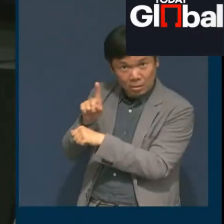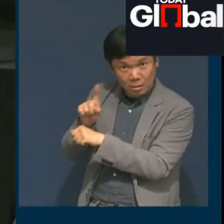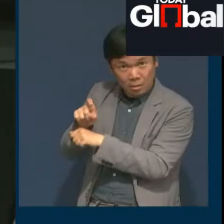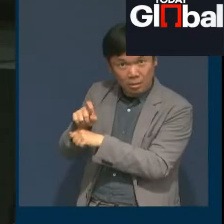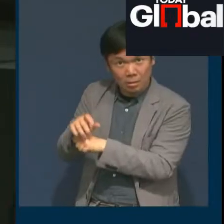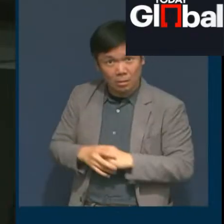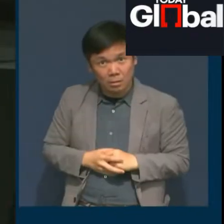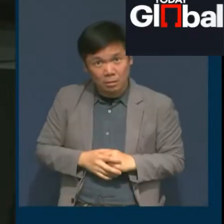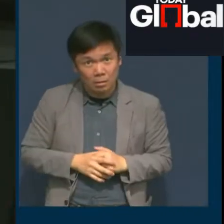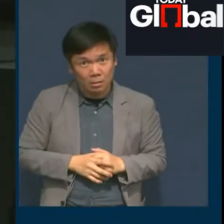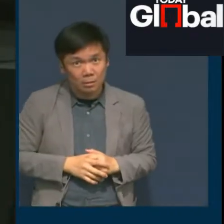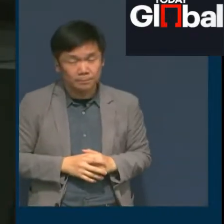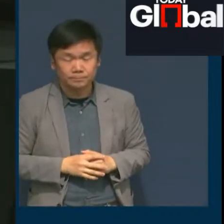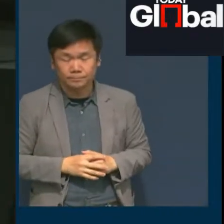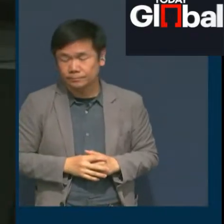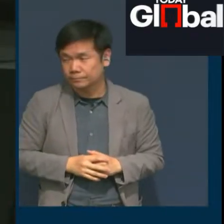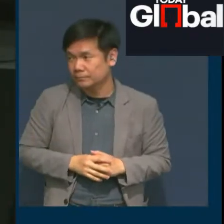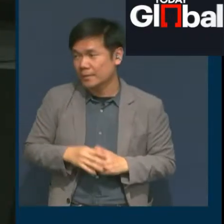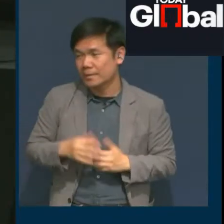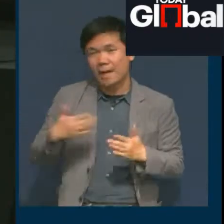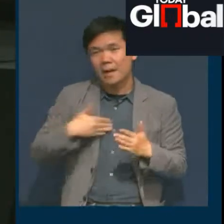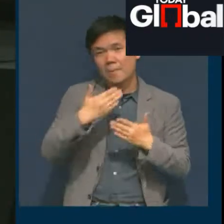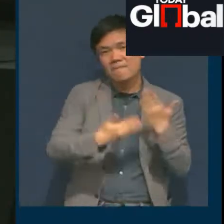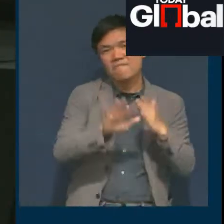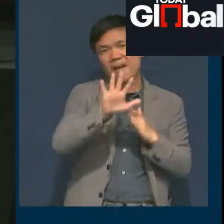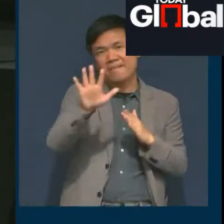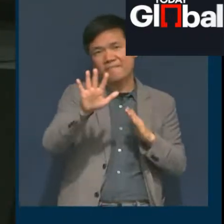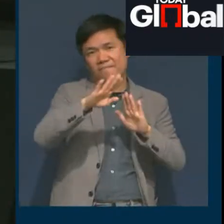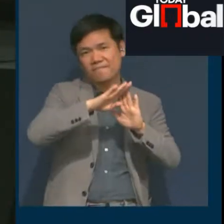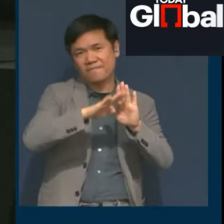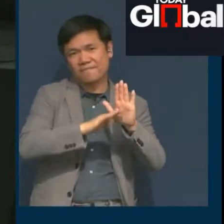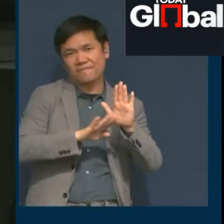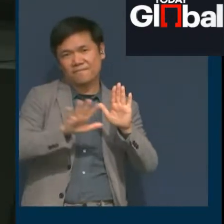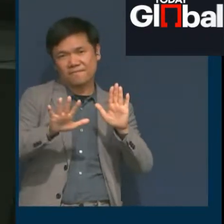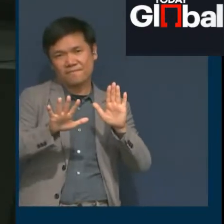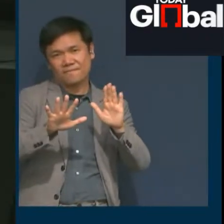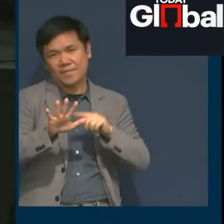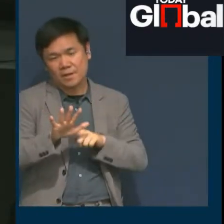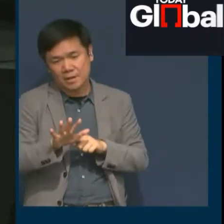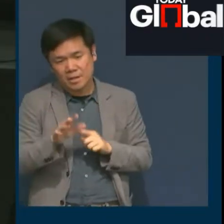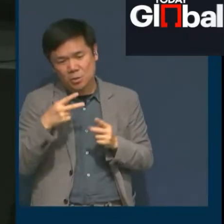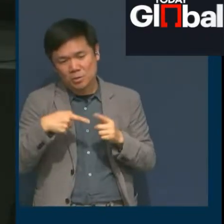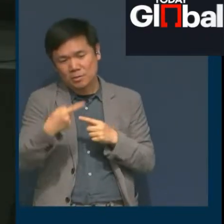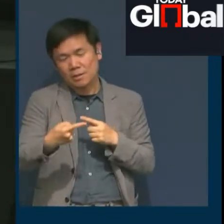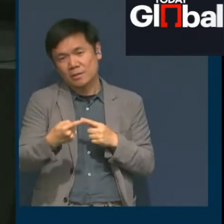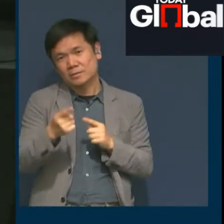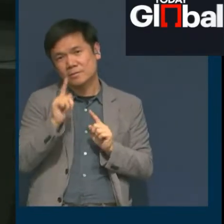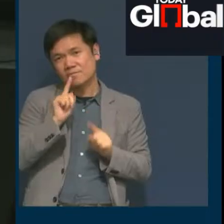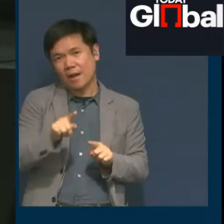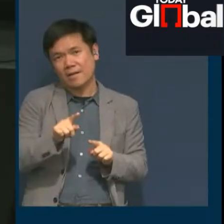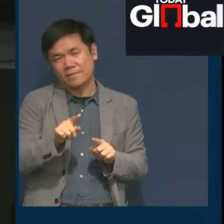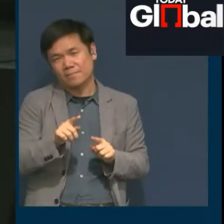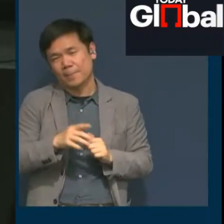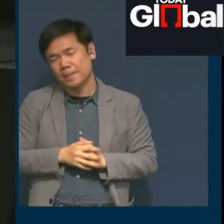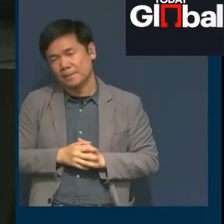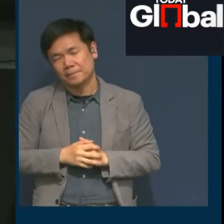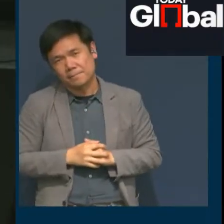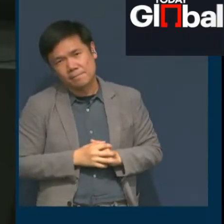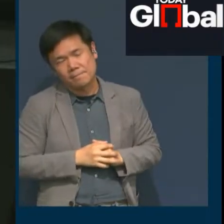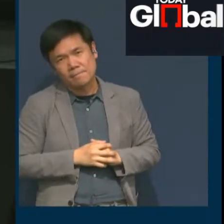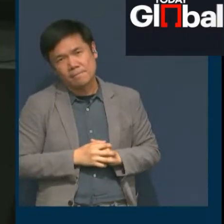ورد ردا على الفقرة الخامسة ألف. Now, in your report, you replied